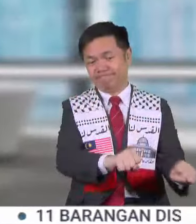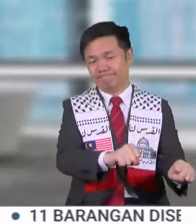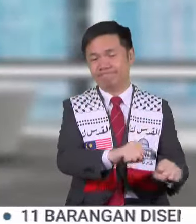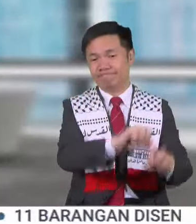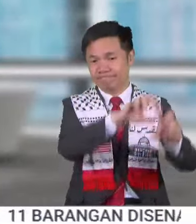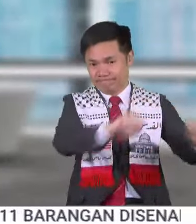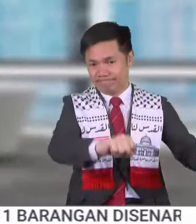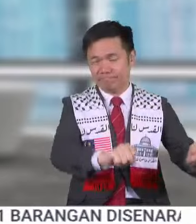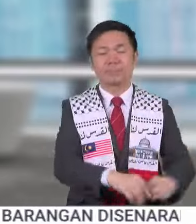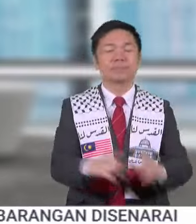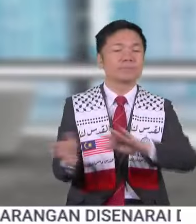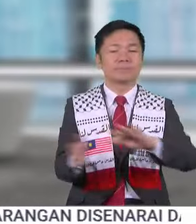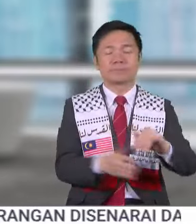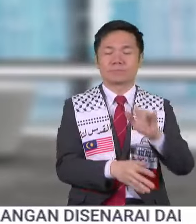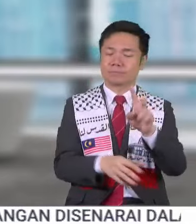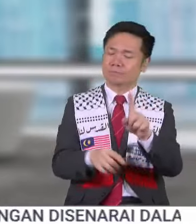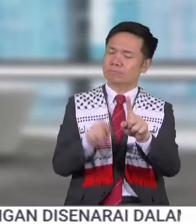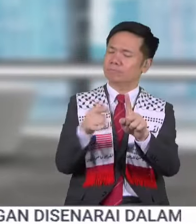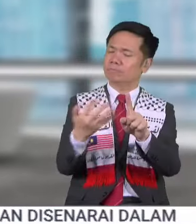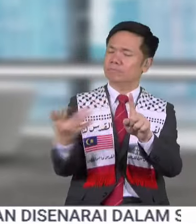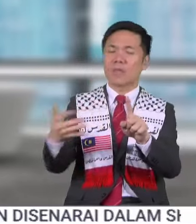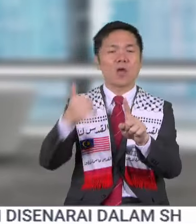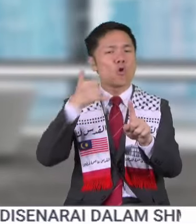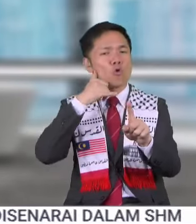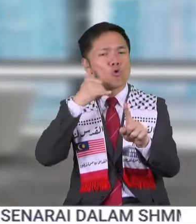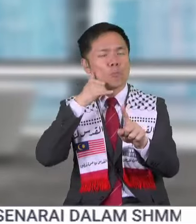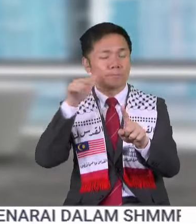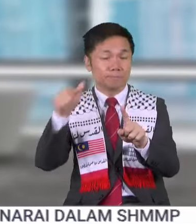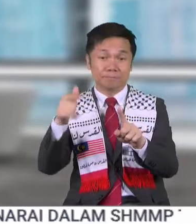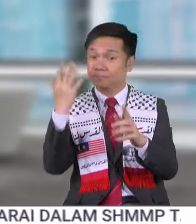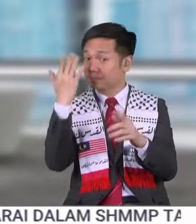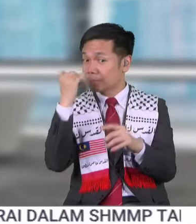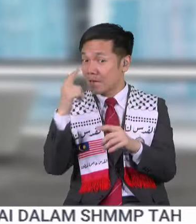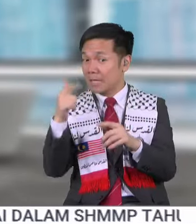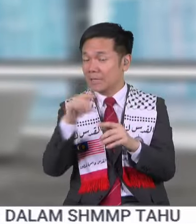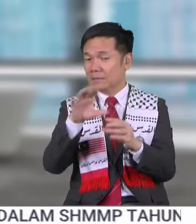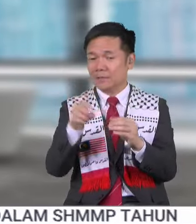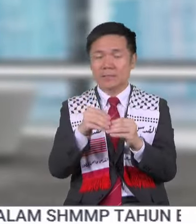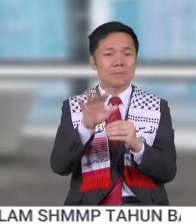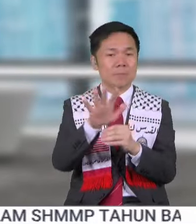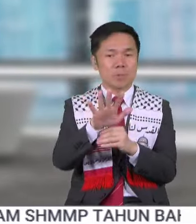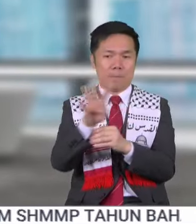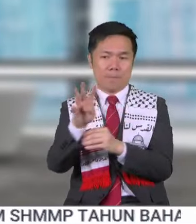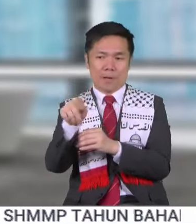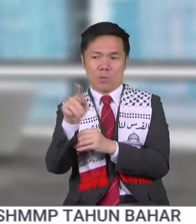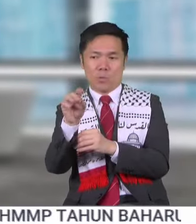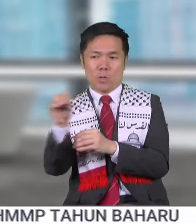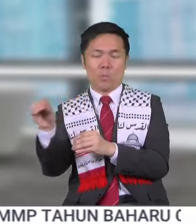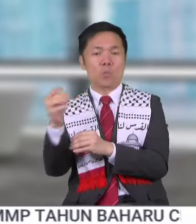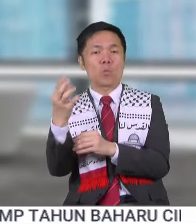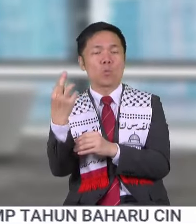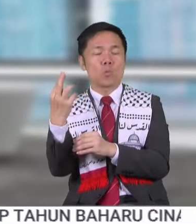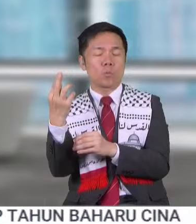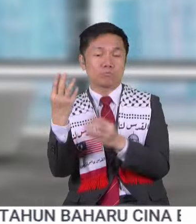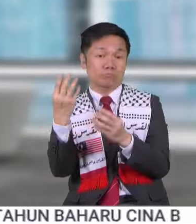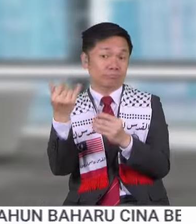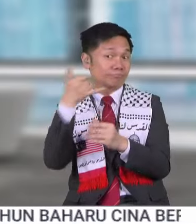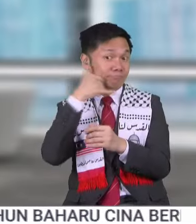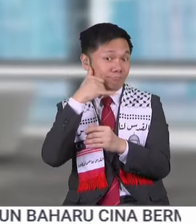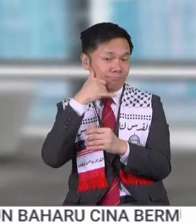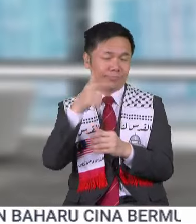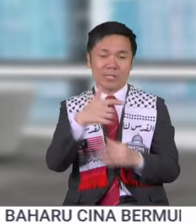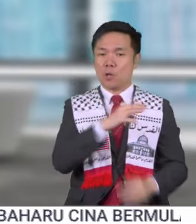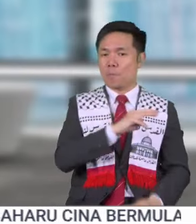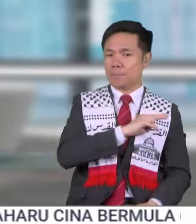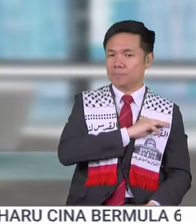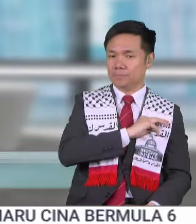keseksaan0 telefon bimbit dirampas dalam serbuan op tiru membabitkan nilai rm54,500 pengarah Kementerian Perdagangan dalam